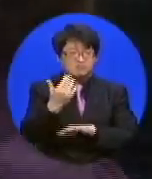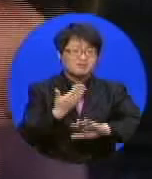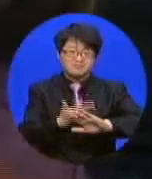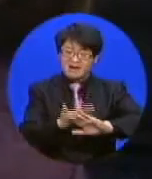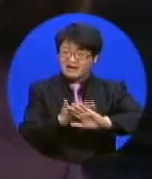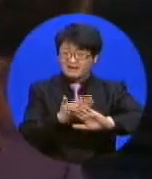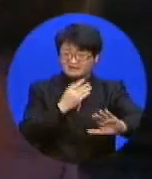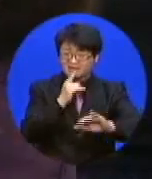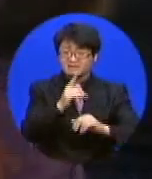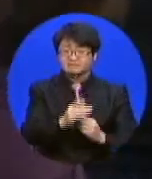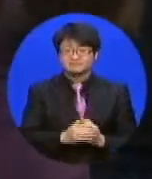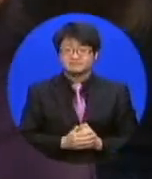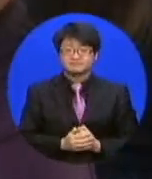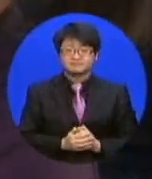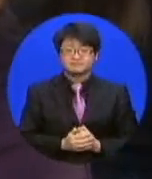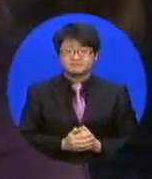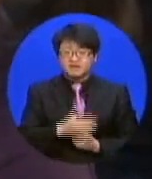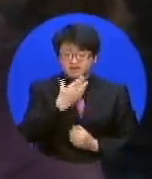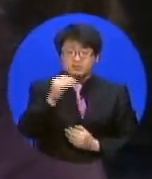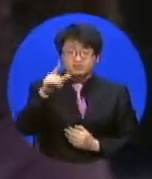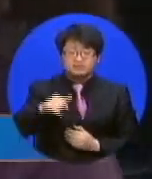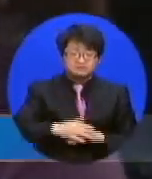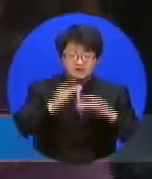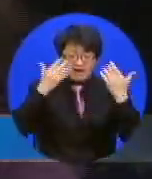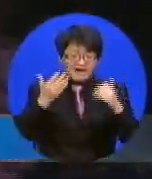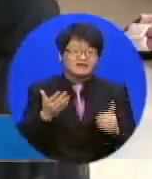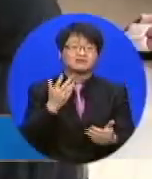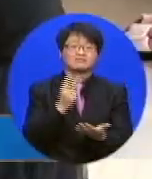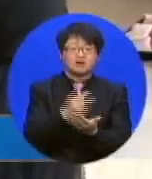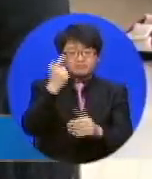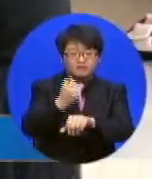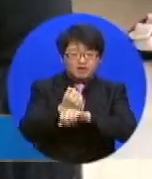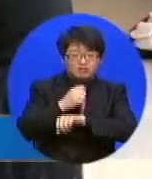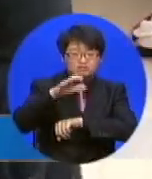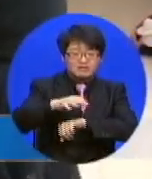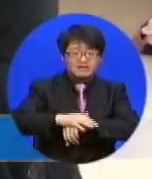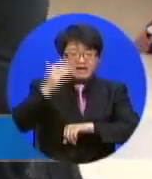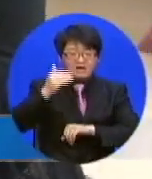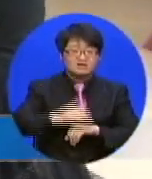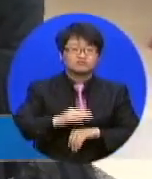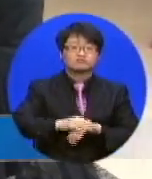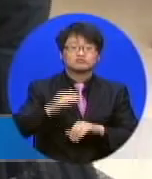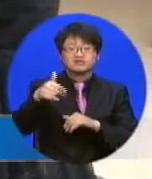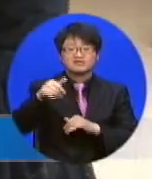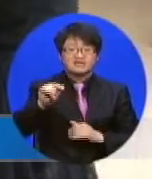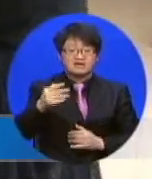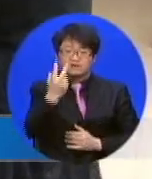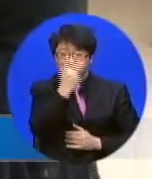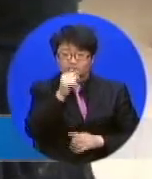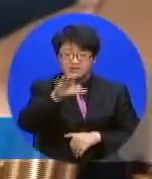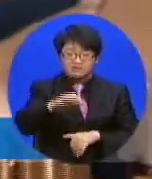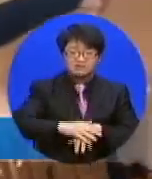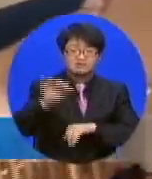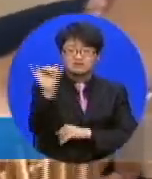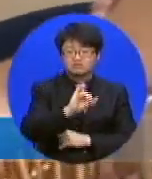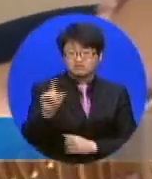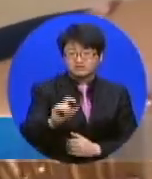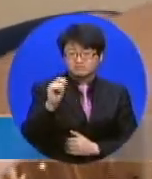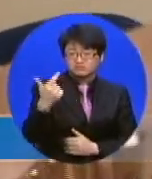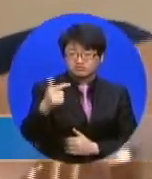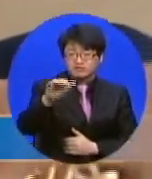것으로 나타났습니다. 복지부와 육아정책연구소는 한국갤럽에 의뢰해 지난달 전국 16개